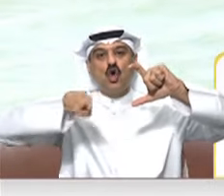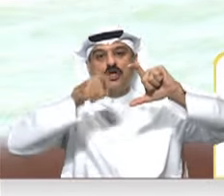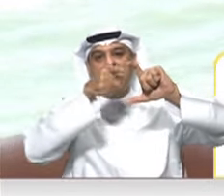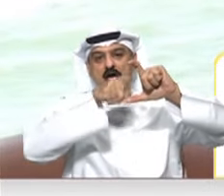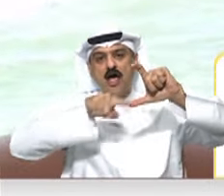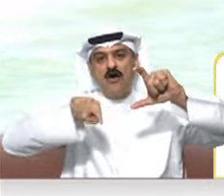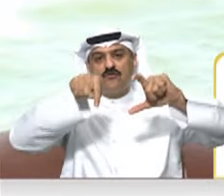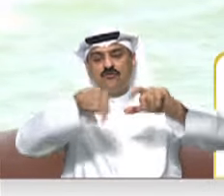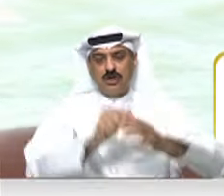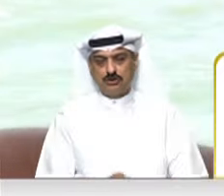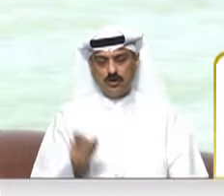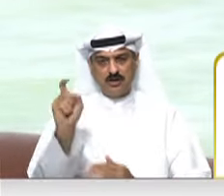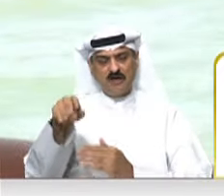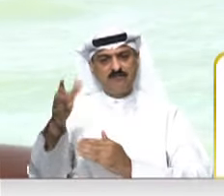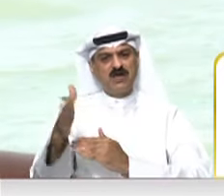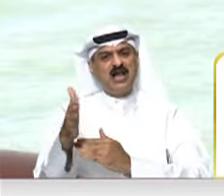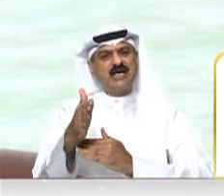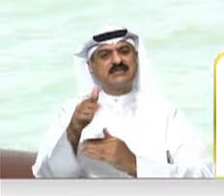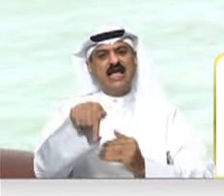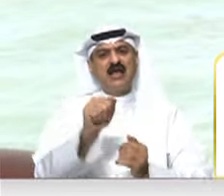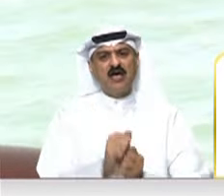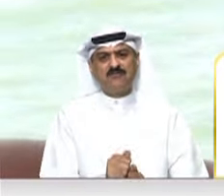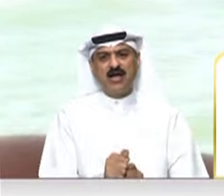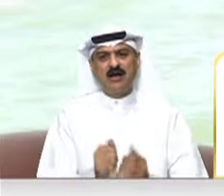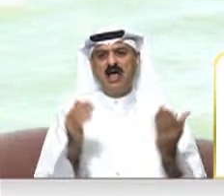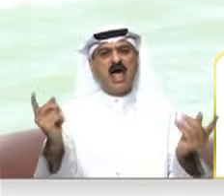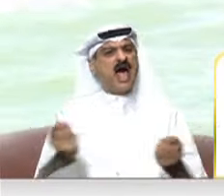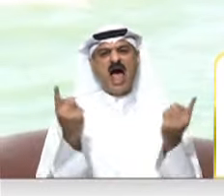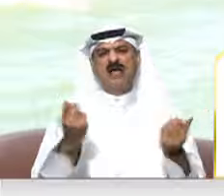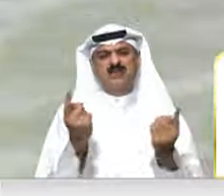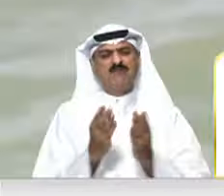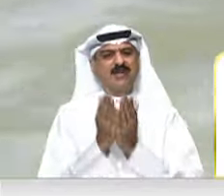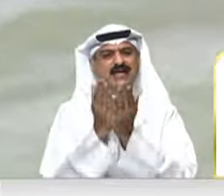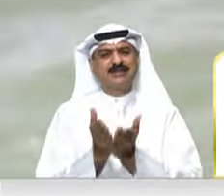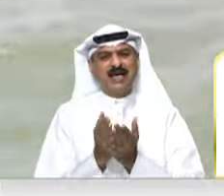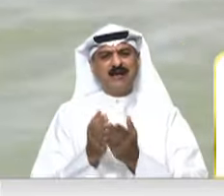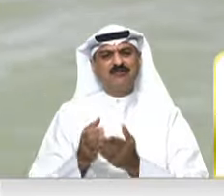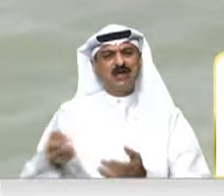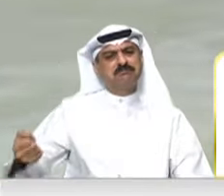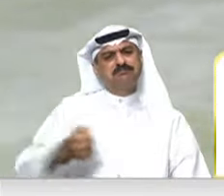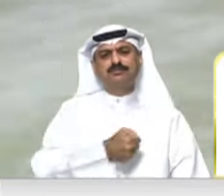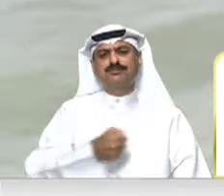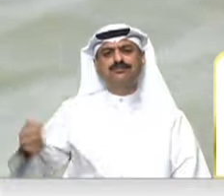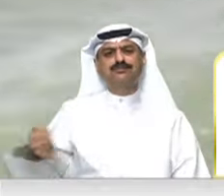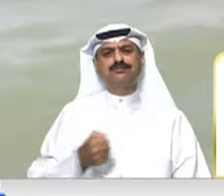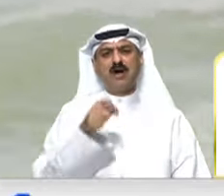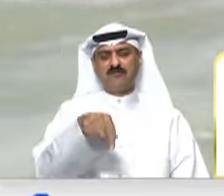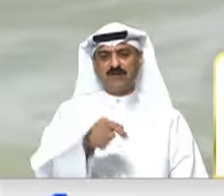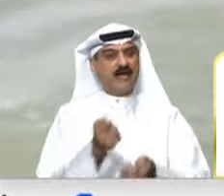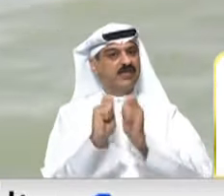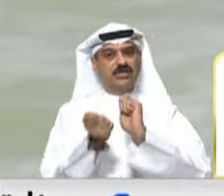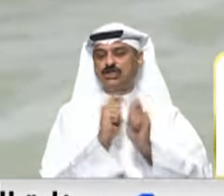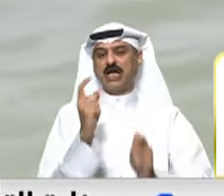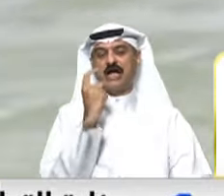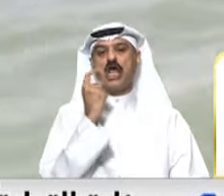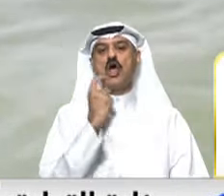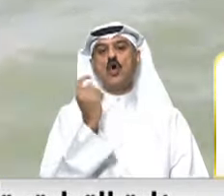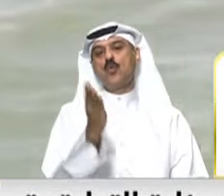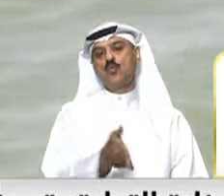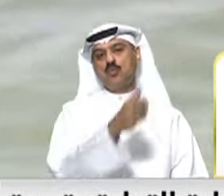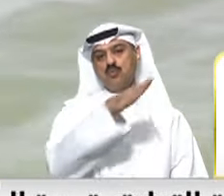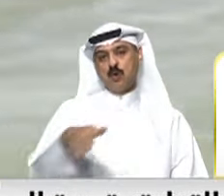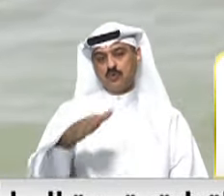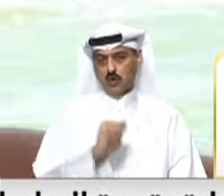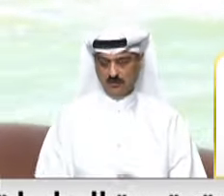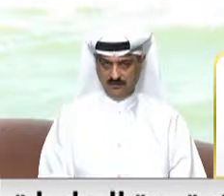هذا مقتصر على اللي هم الحداقة العاديين، اللي هو صيد الهواة وليس الصيد التجاري. بالنسبة للصيد